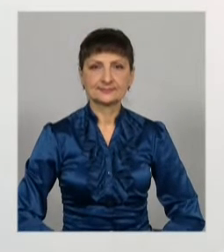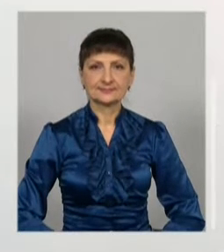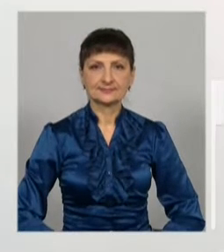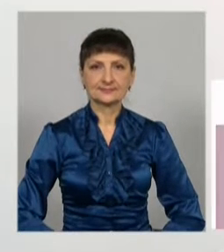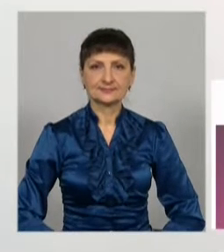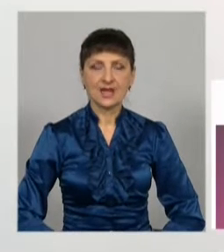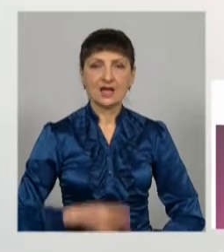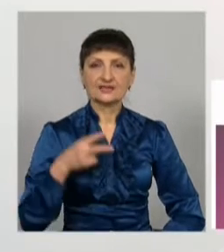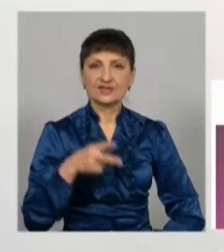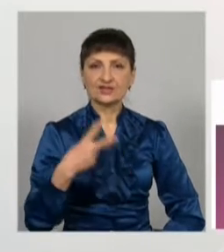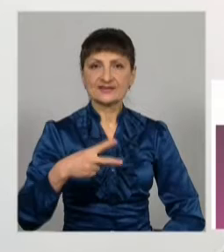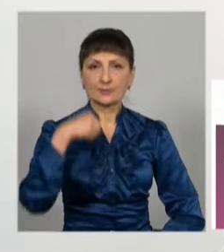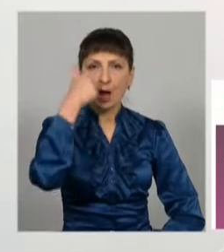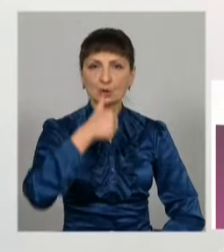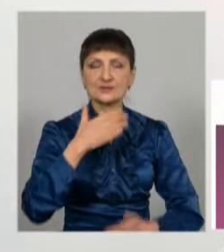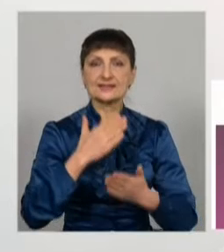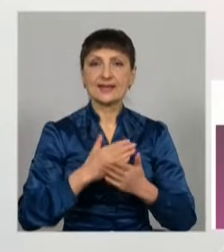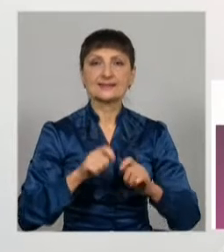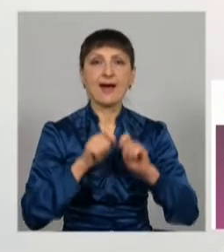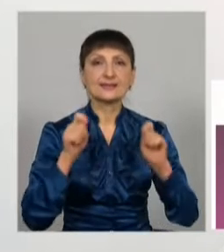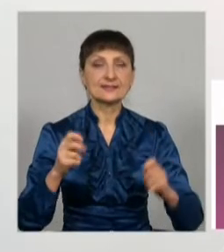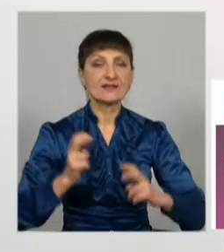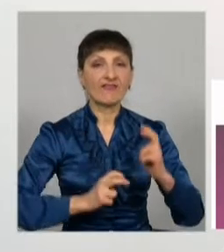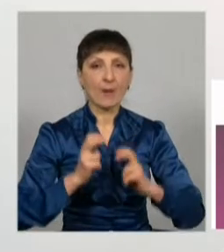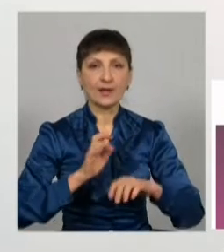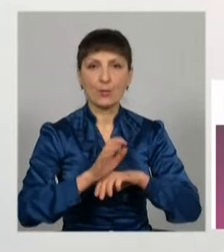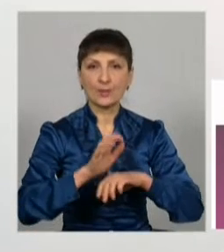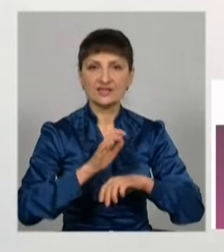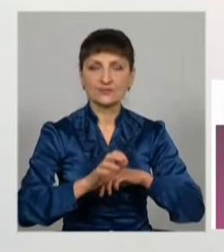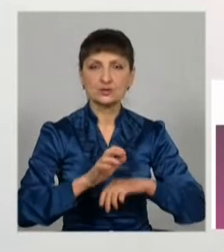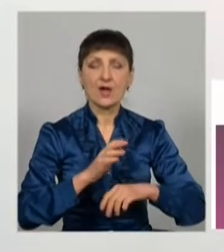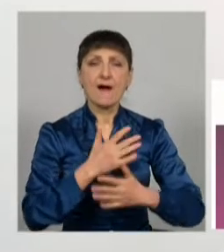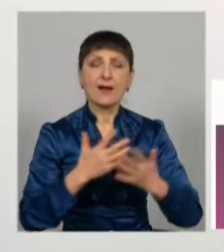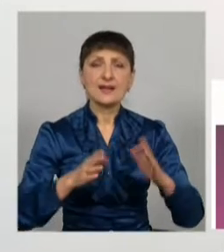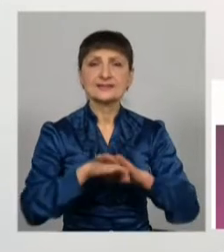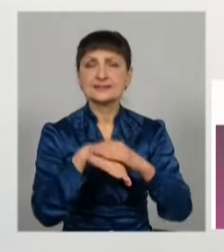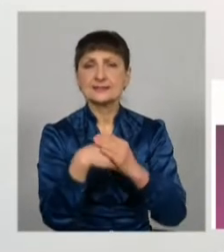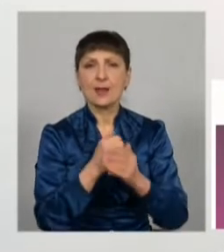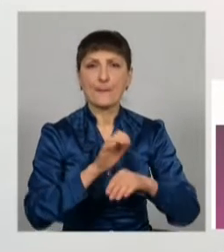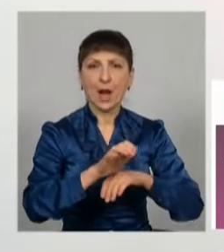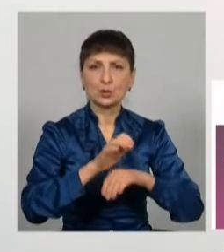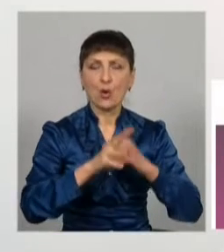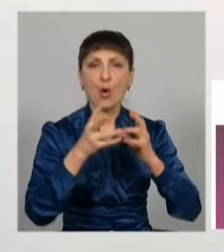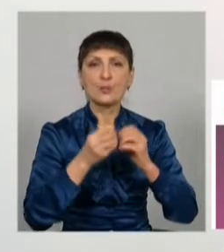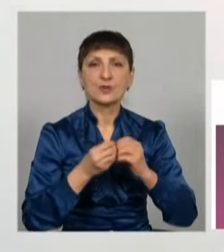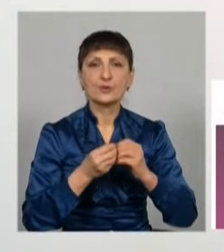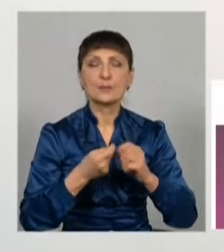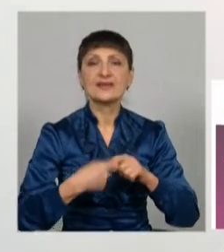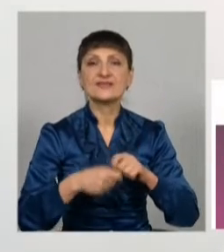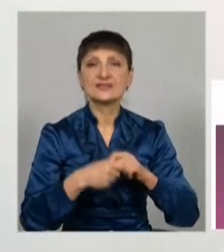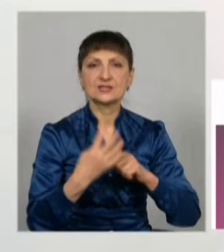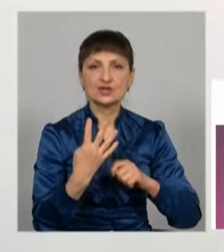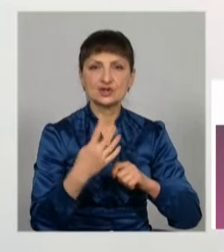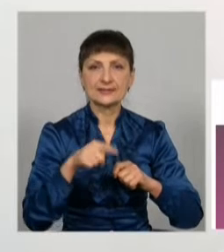В 2020 году состоялось открытие фабрики по производству санитарно-гигиенической продукции с общим объемом инвестиций